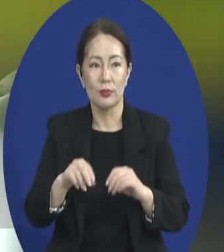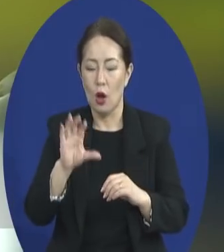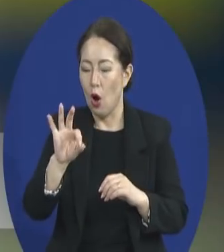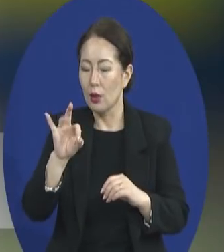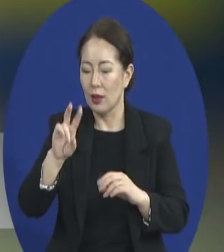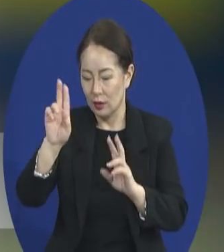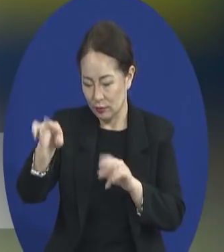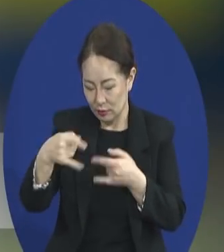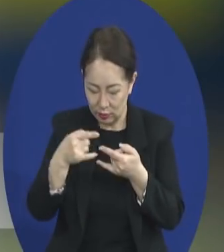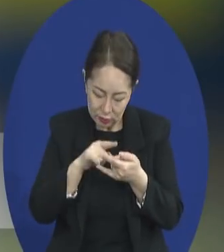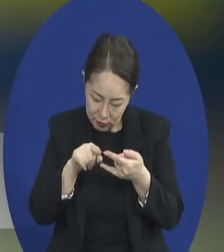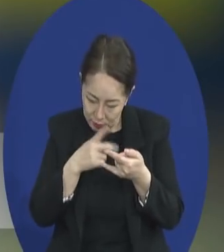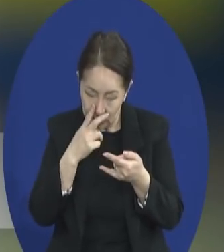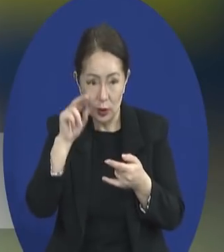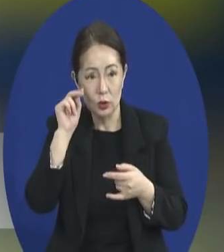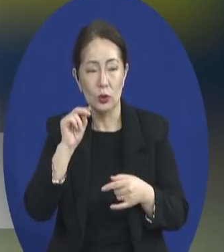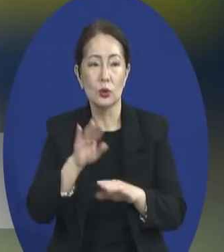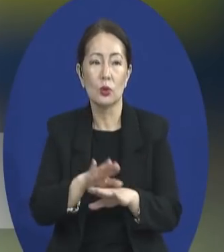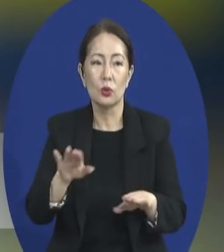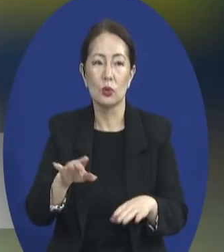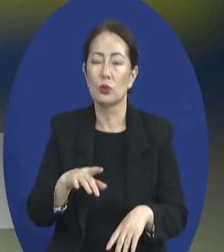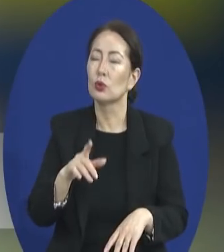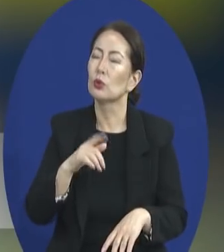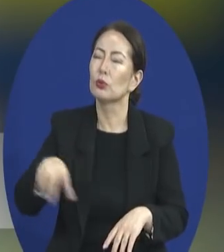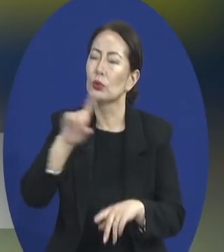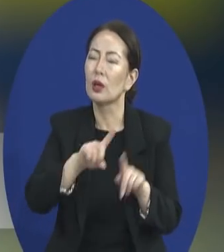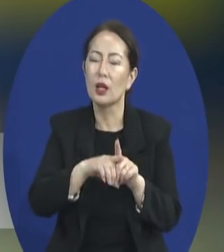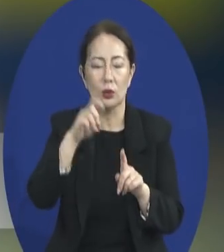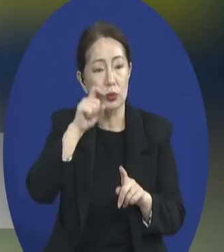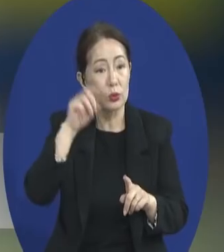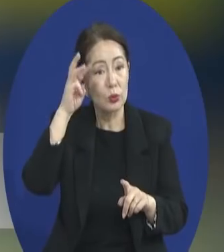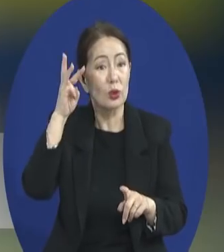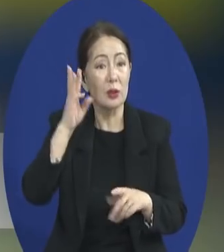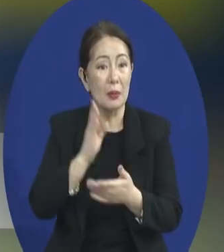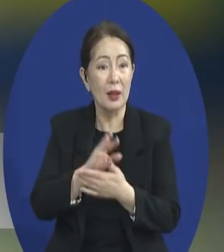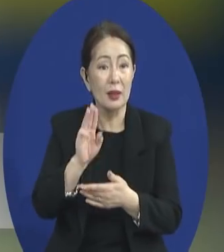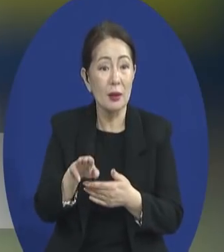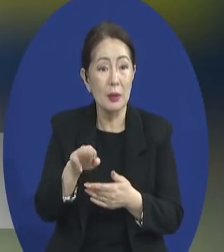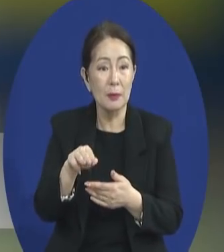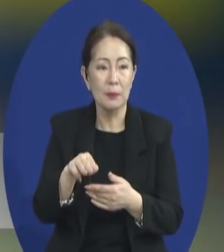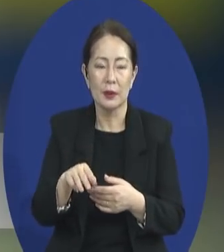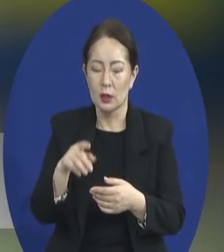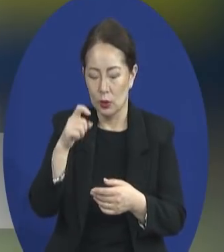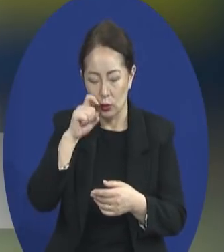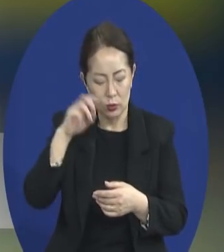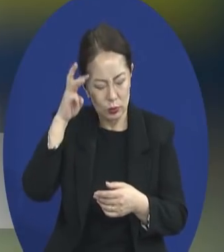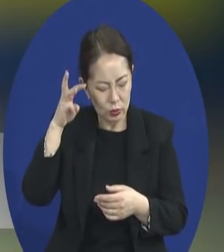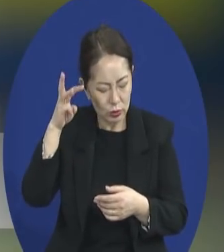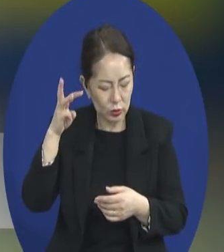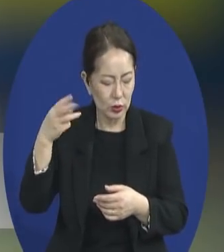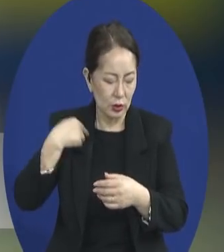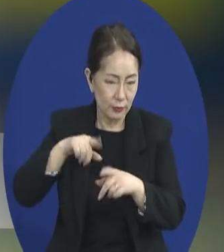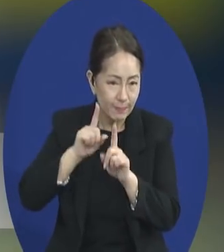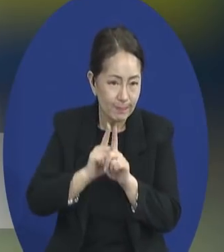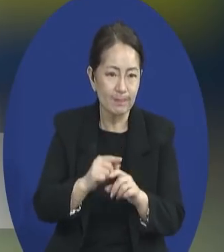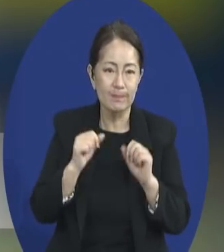сурсан. Тэгээ хүүхдүүд болохоор бүгд ингээ хүсэл мөрөөдөлтэй. Тэгээ хүсэл мөрөөдлийнхаа одоо хүсэл мөрөөдөлтэй ингээ